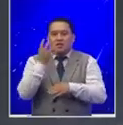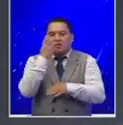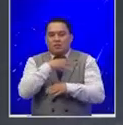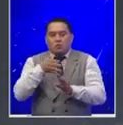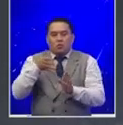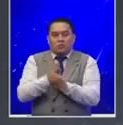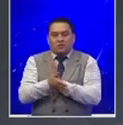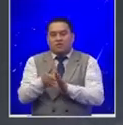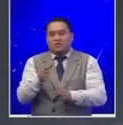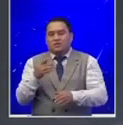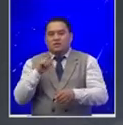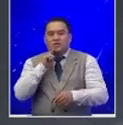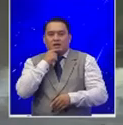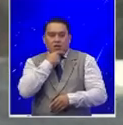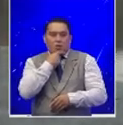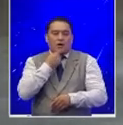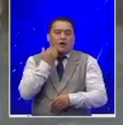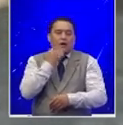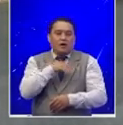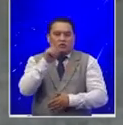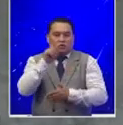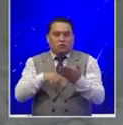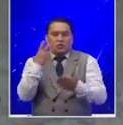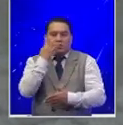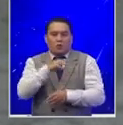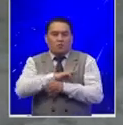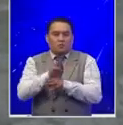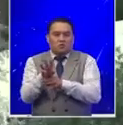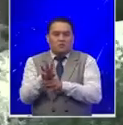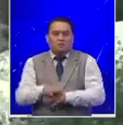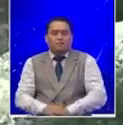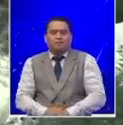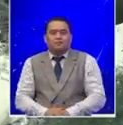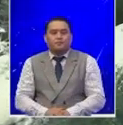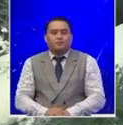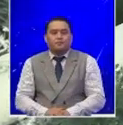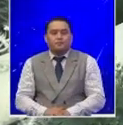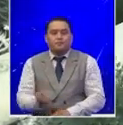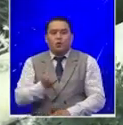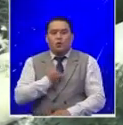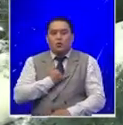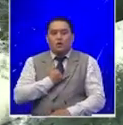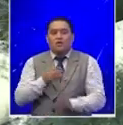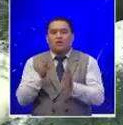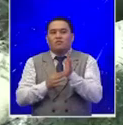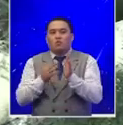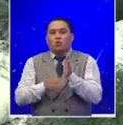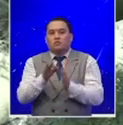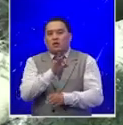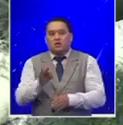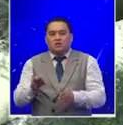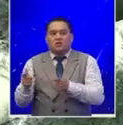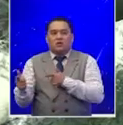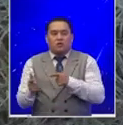и обеспечит потребителей данного района качественным и надежным теплоснабжением. В целом готовность котельной порядка 90% уже есть.